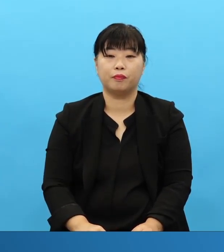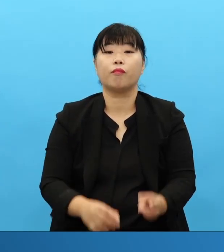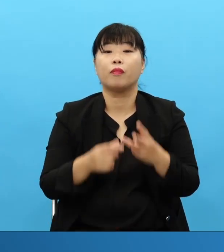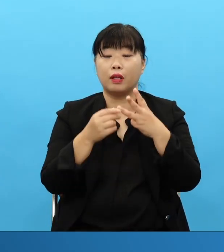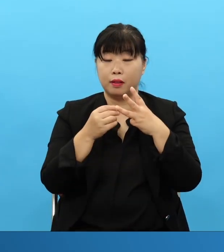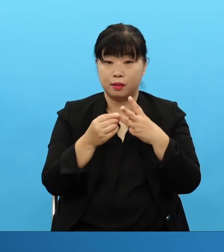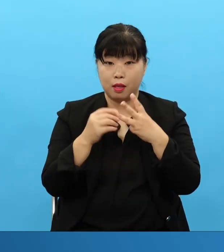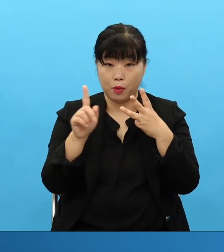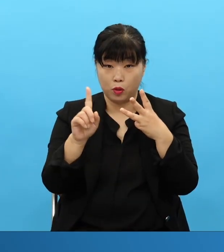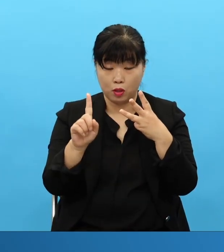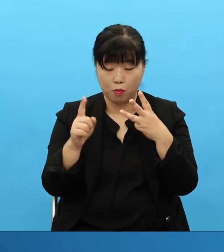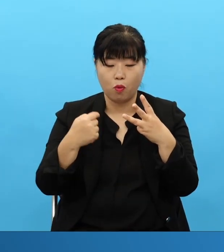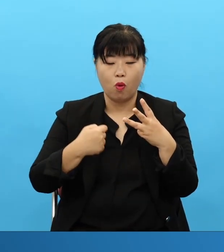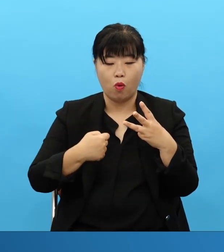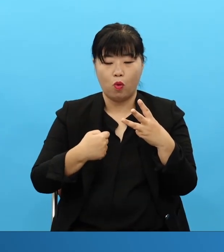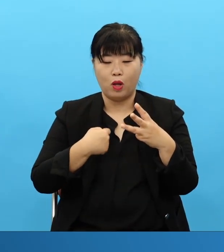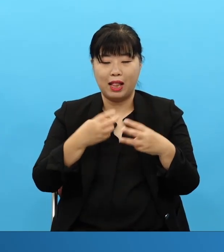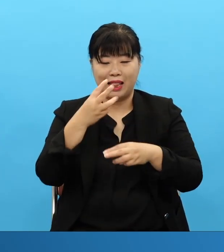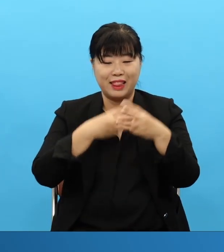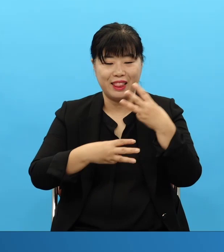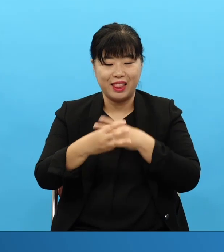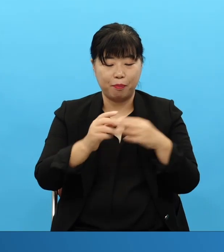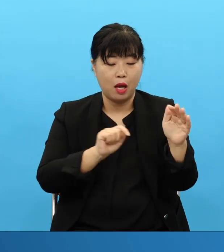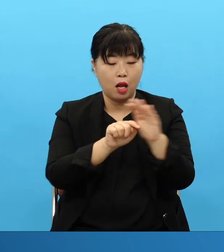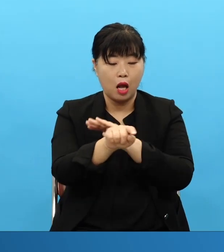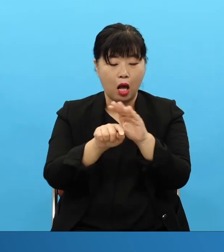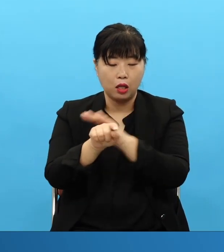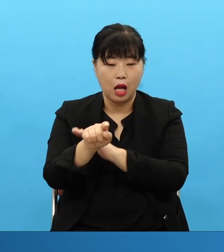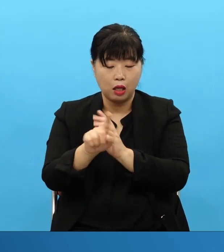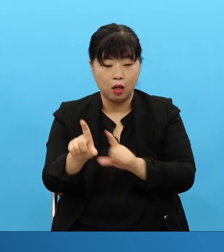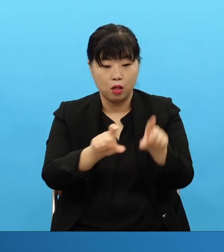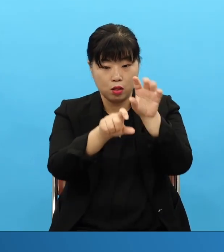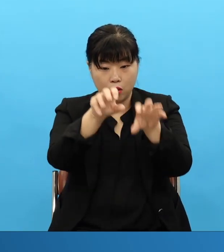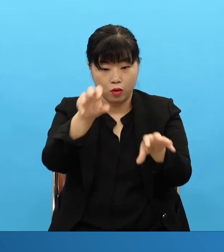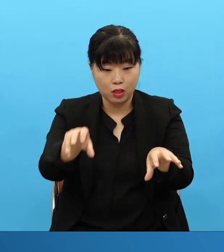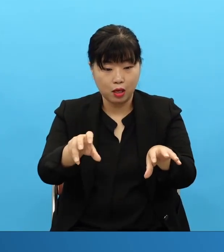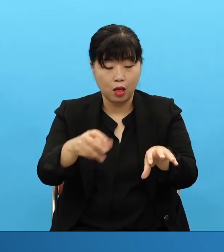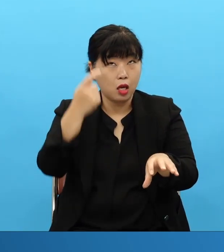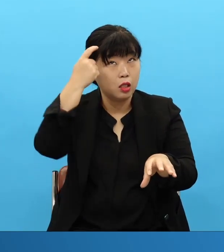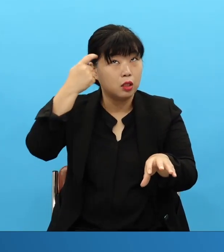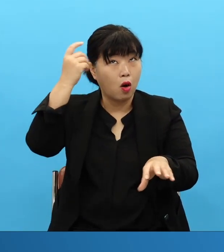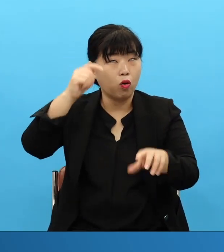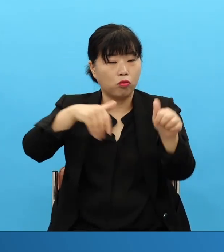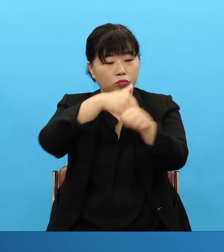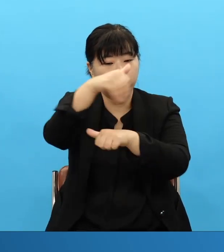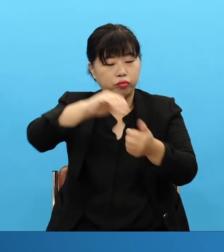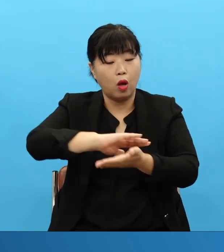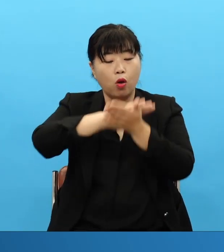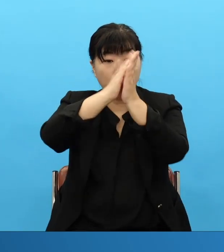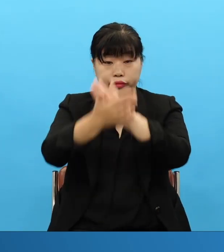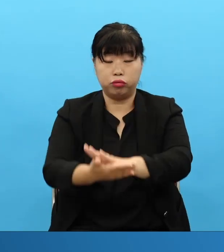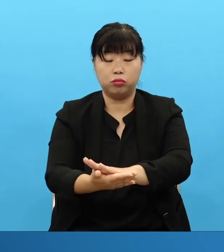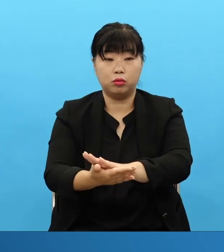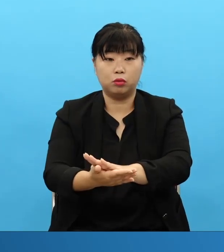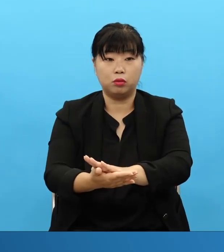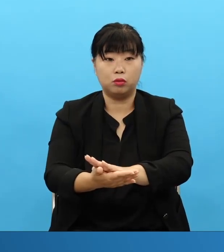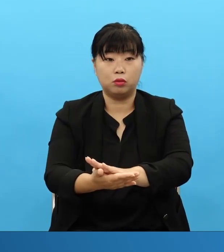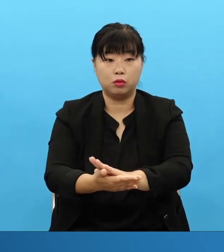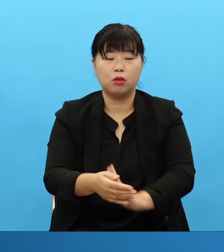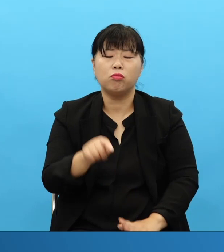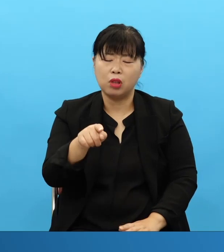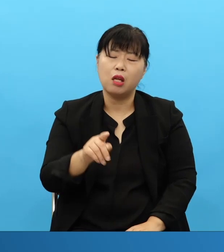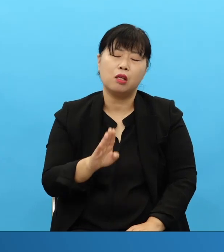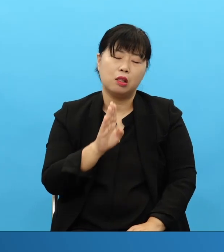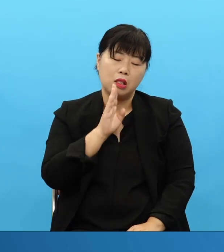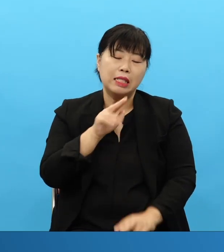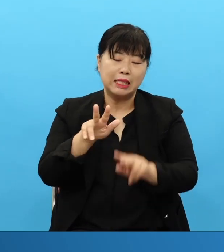그 사람들이 현장에 영적 상태가 뒤바뀐 거예요. And in the field where they were, the spiritual state changed. 사실은 여러분이 이 축복을 갖고 있습니다. And